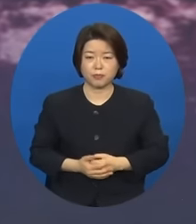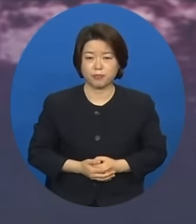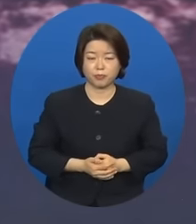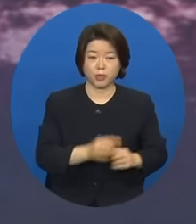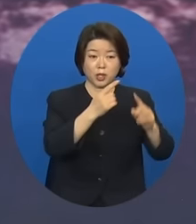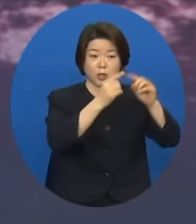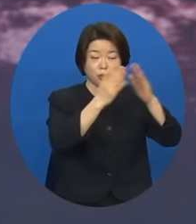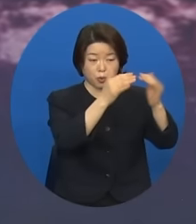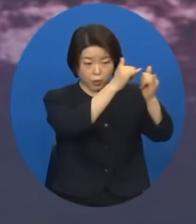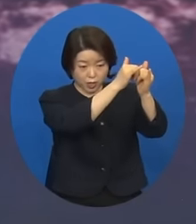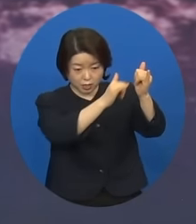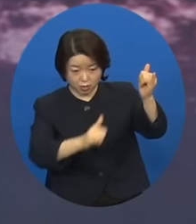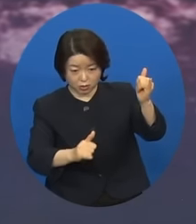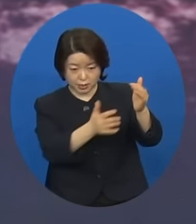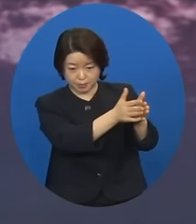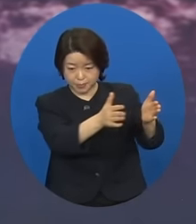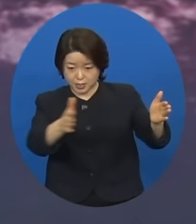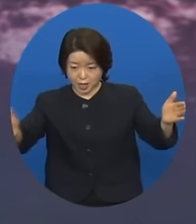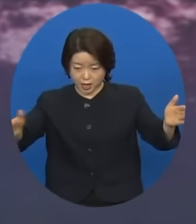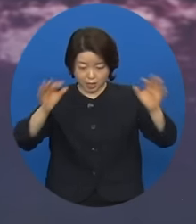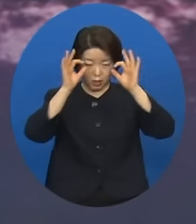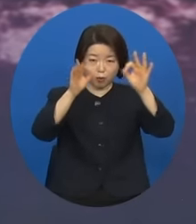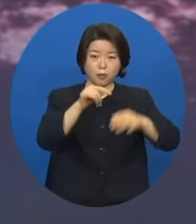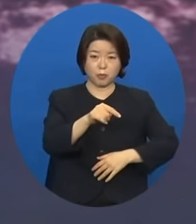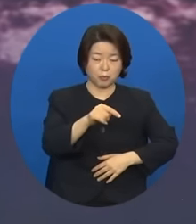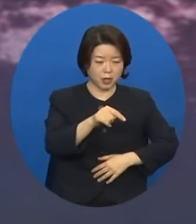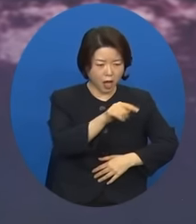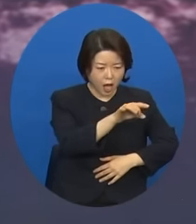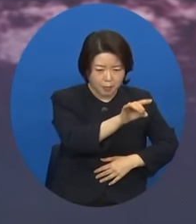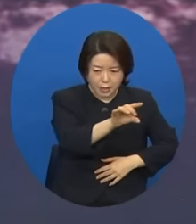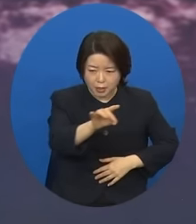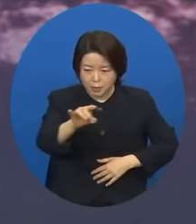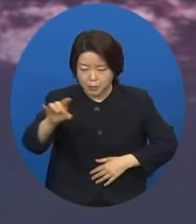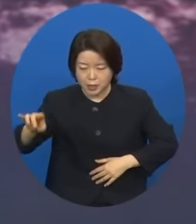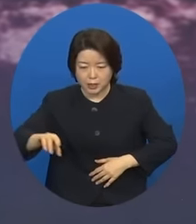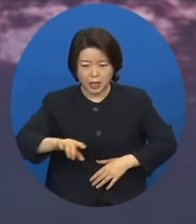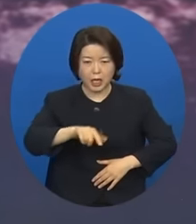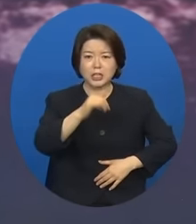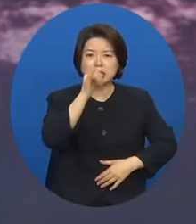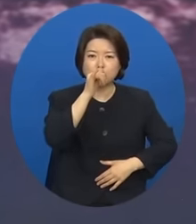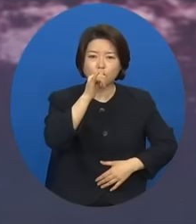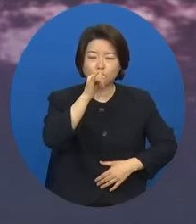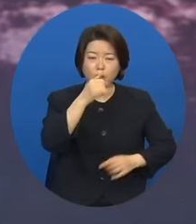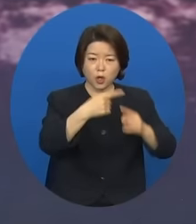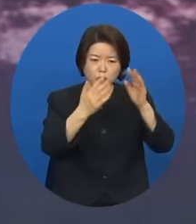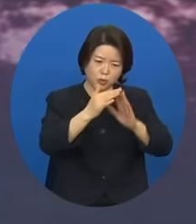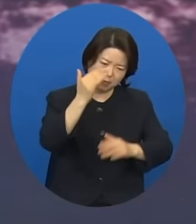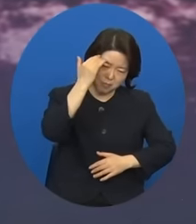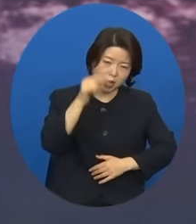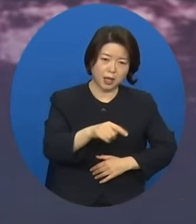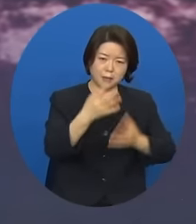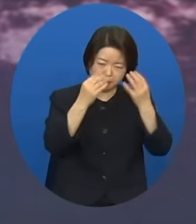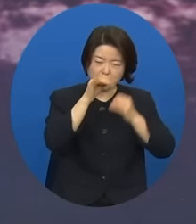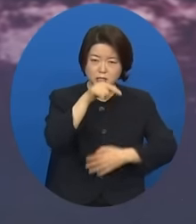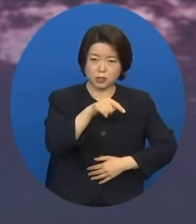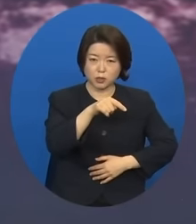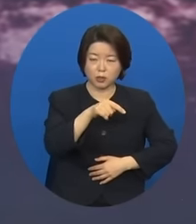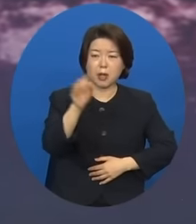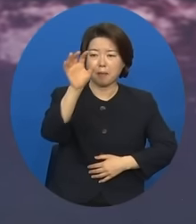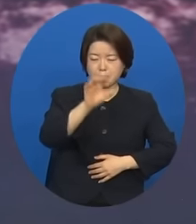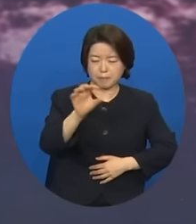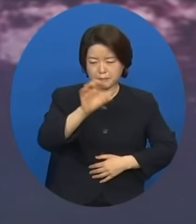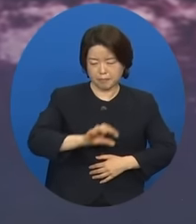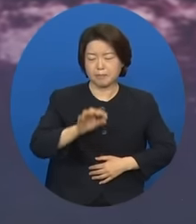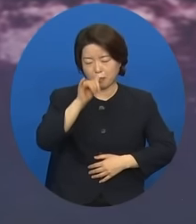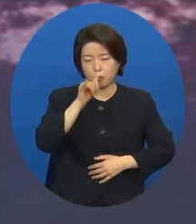역사상을 그 역사를 돌아보면 계속 그 시대마다 그런 일들이 계속 있어왔습니다 반복적으로 있어왔다는